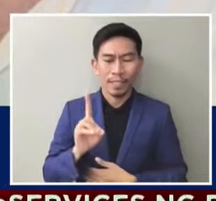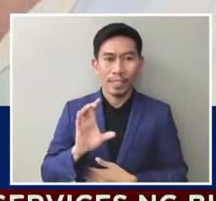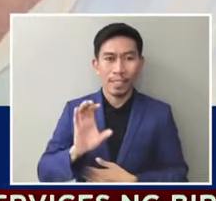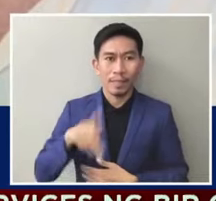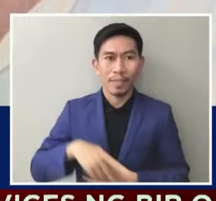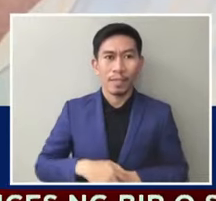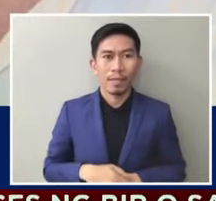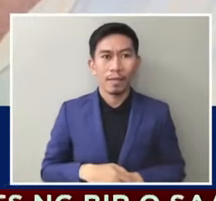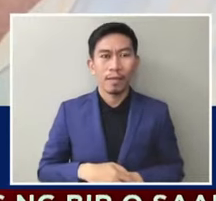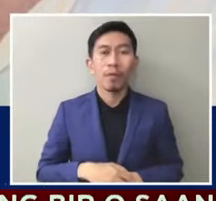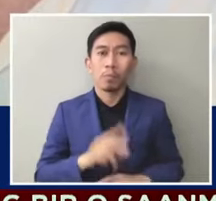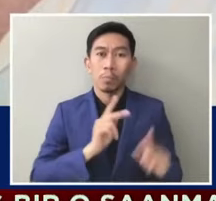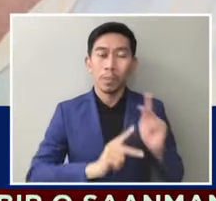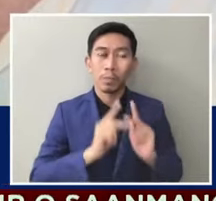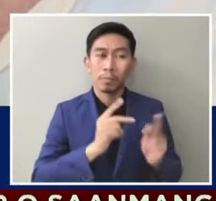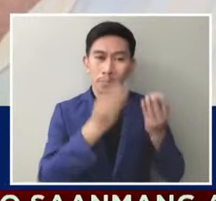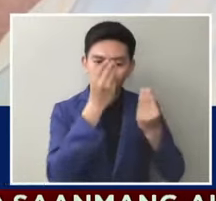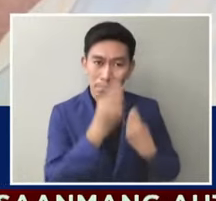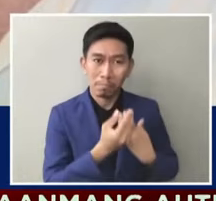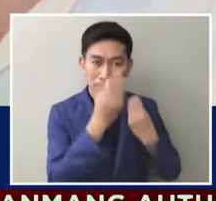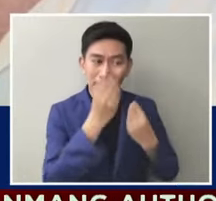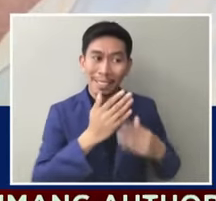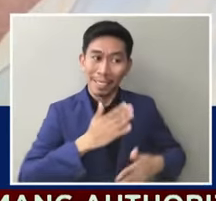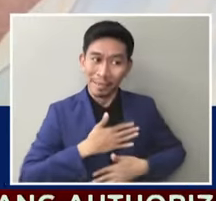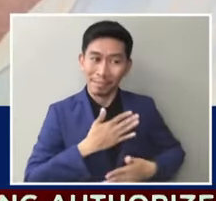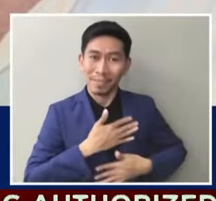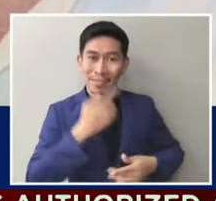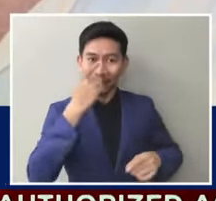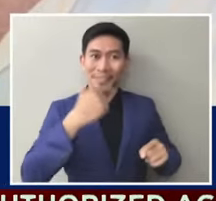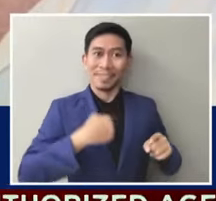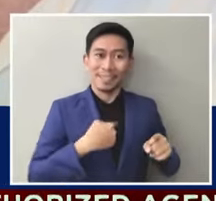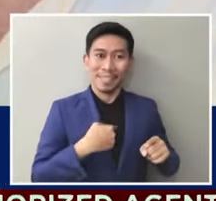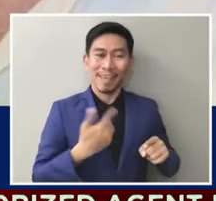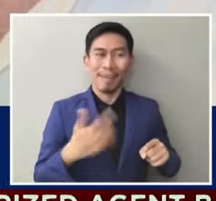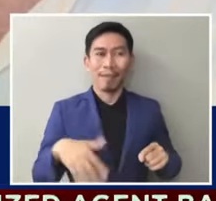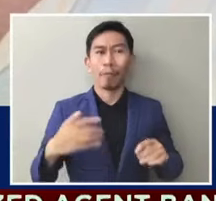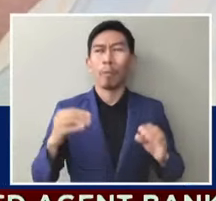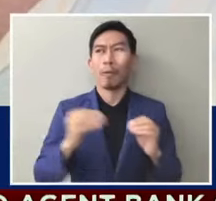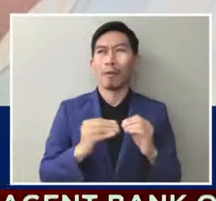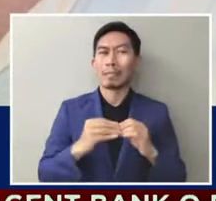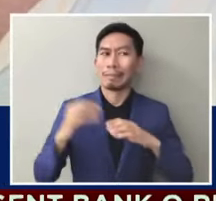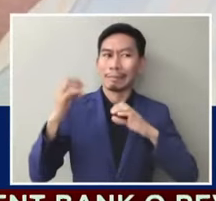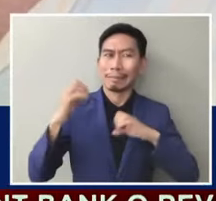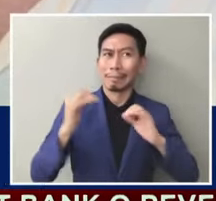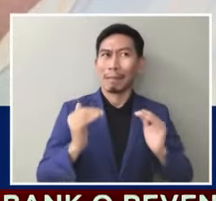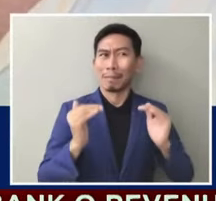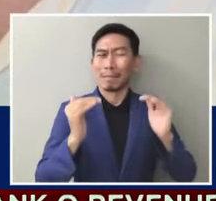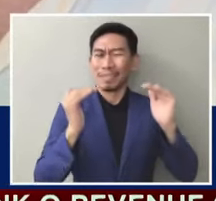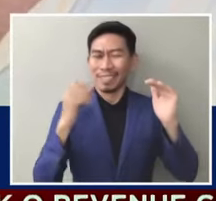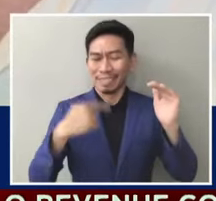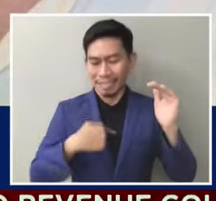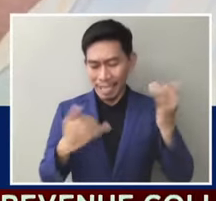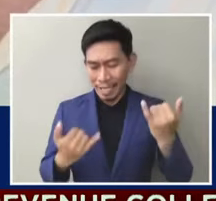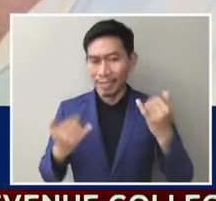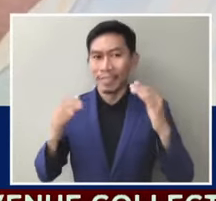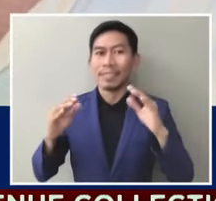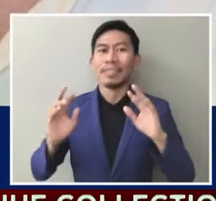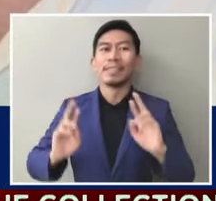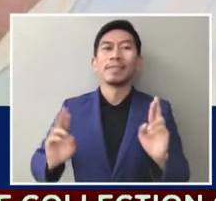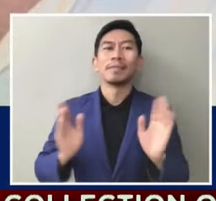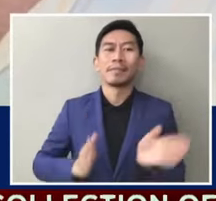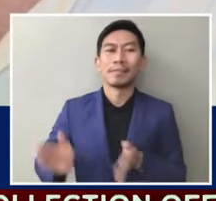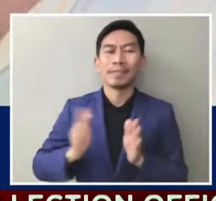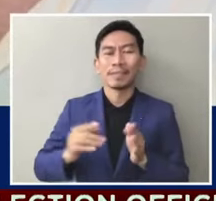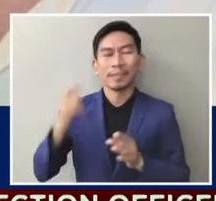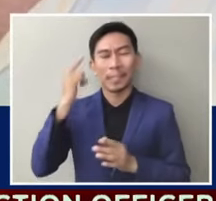that, you know, that they're happy for me, the greater the expectation. So I'm just bracing my mind and conditioning my